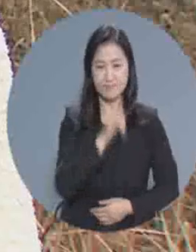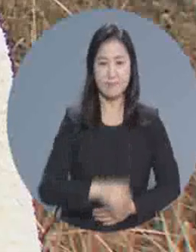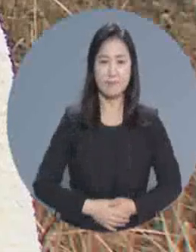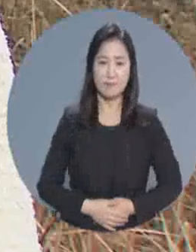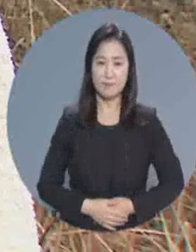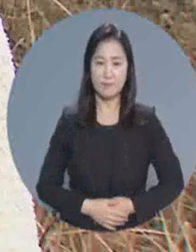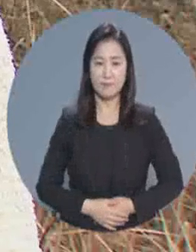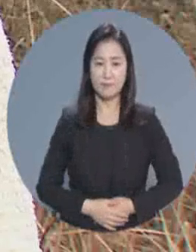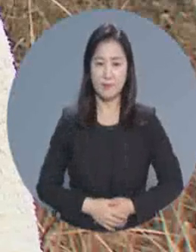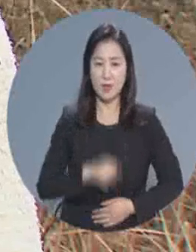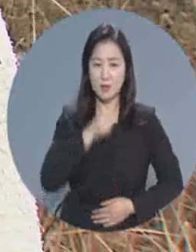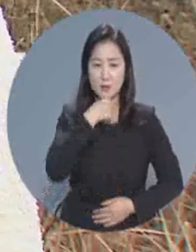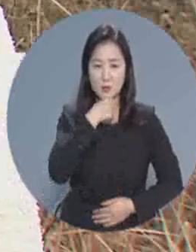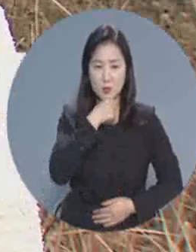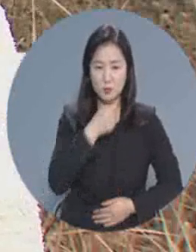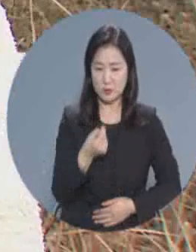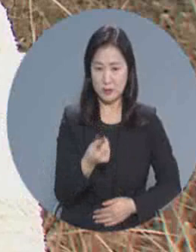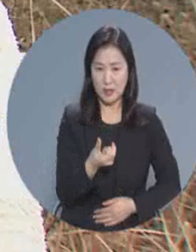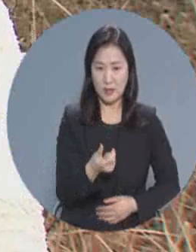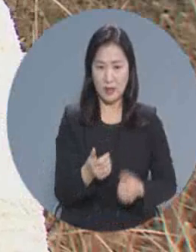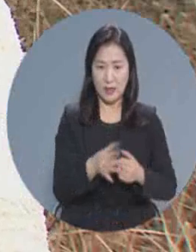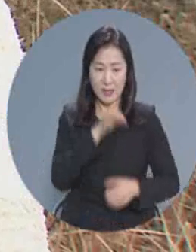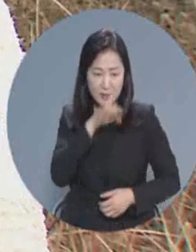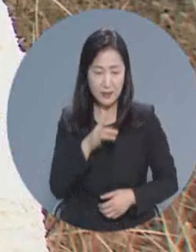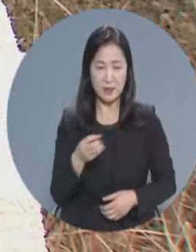뭐 수치가 낮아서 안 된다 그러더만은